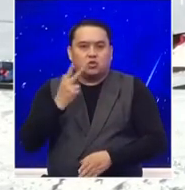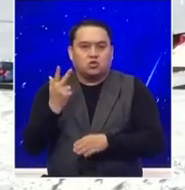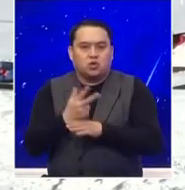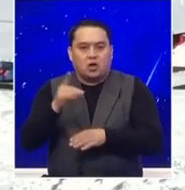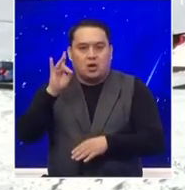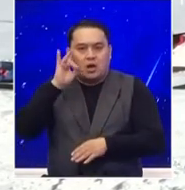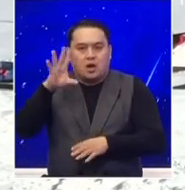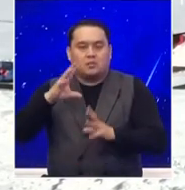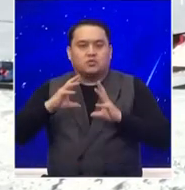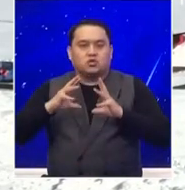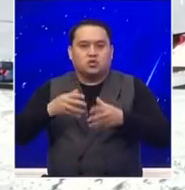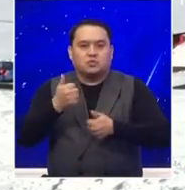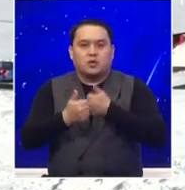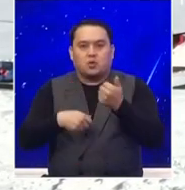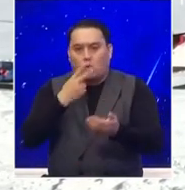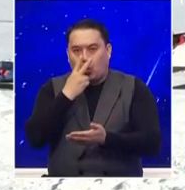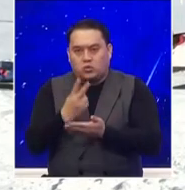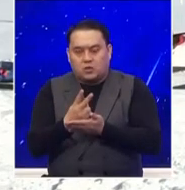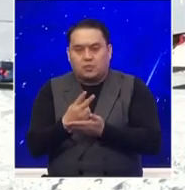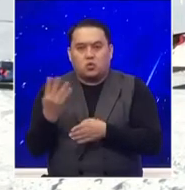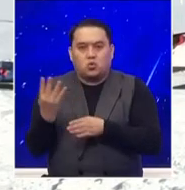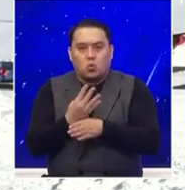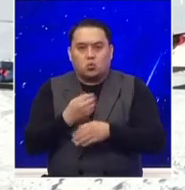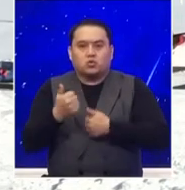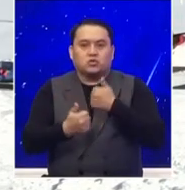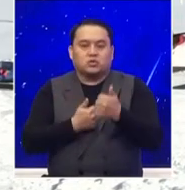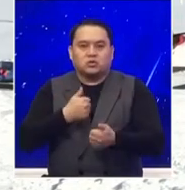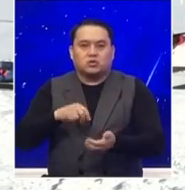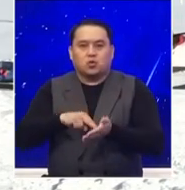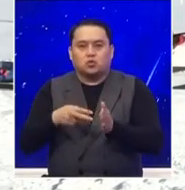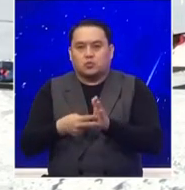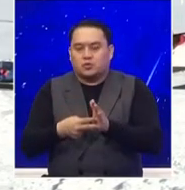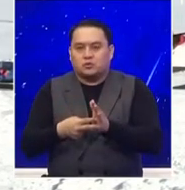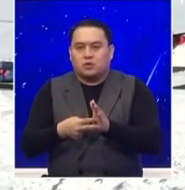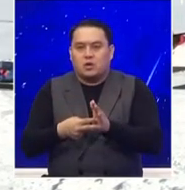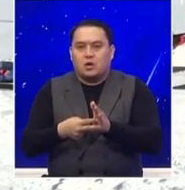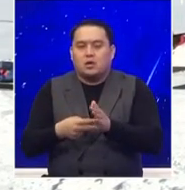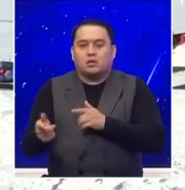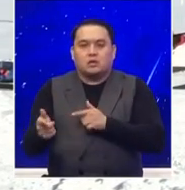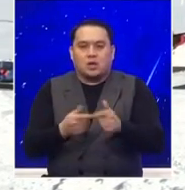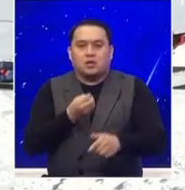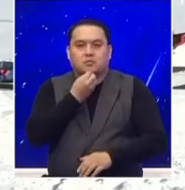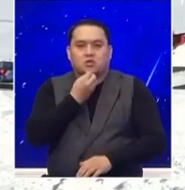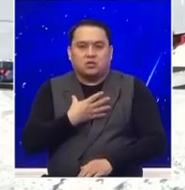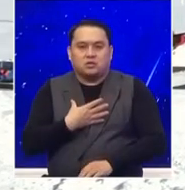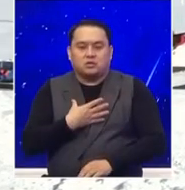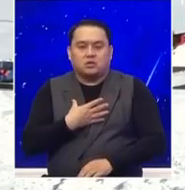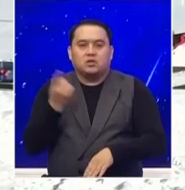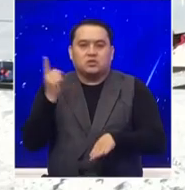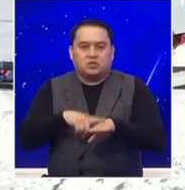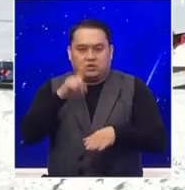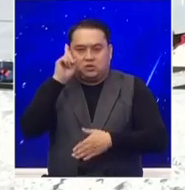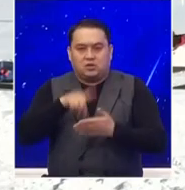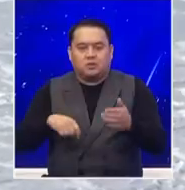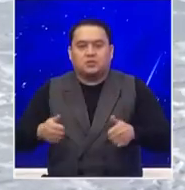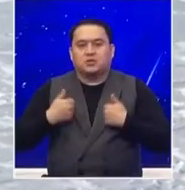әлем чемпионатында өнер көрсеттім. Биыл 4-ші рет ел намысын қорғауды жоспарлап отырмын. Дайындығым жақсы. Жүлдегер болуға